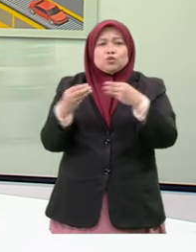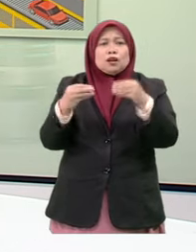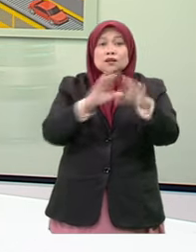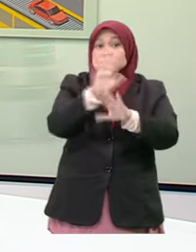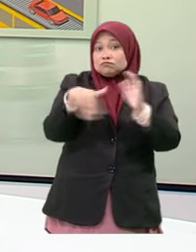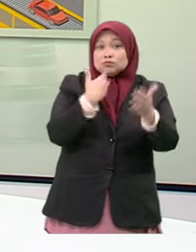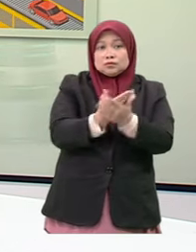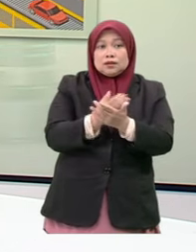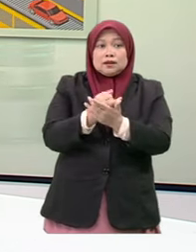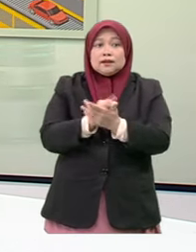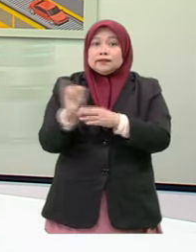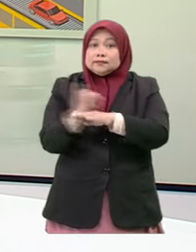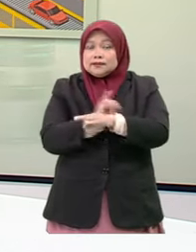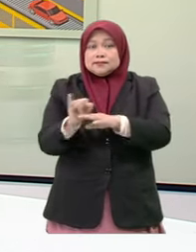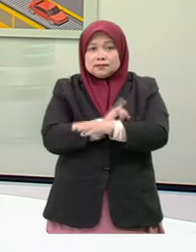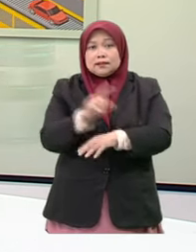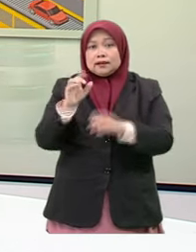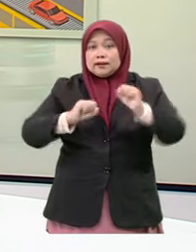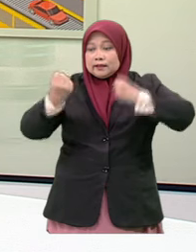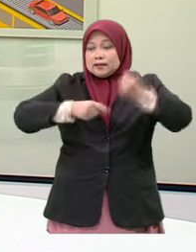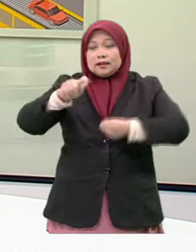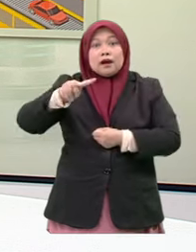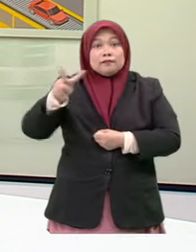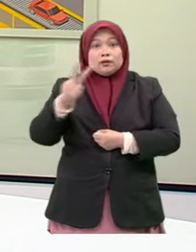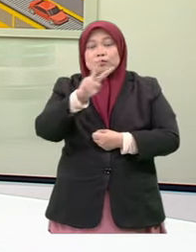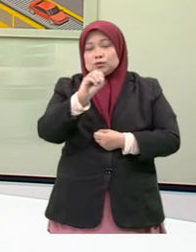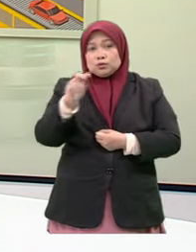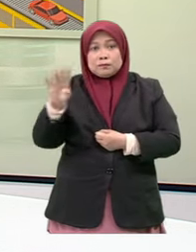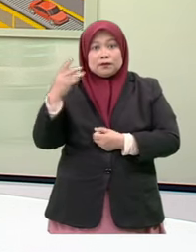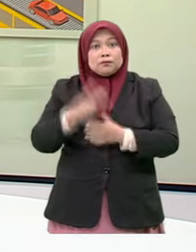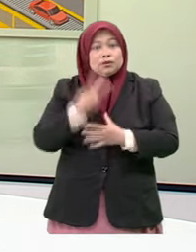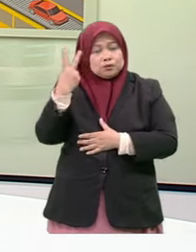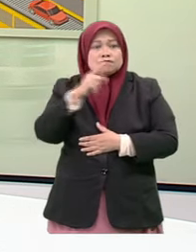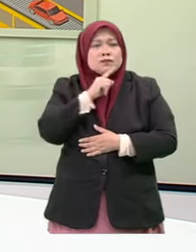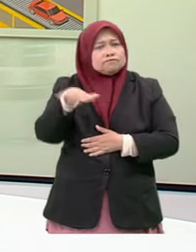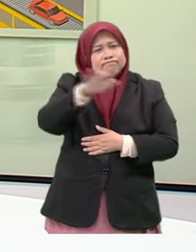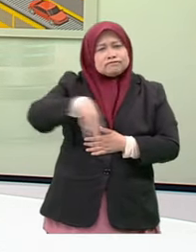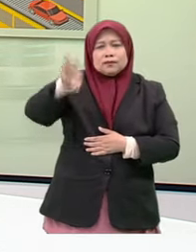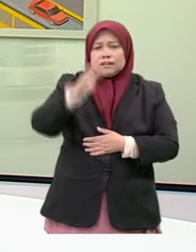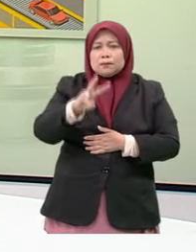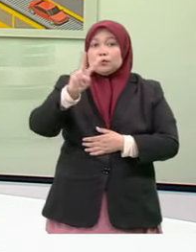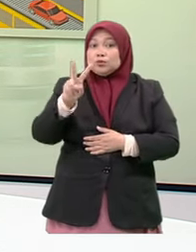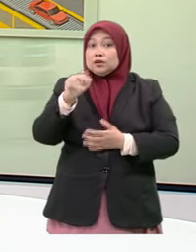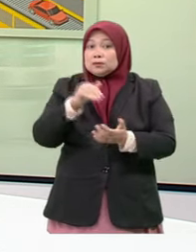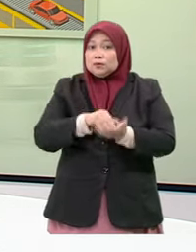keseluruhan industri kenderaan tiv pada Februari 2024 adalah sebanyak